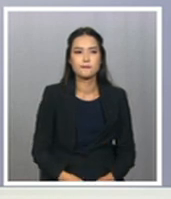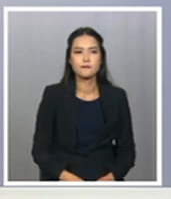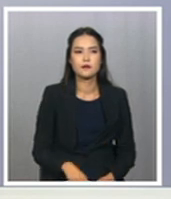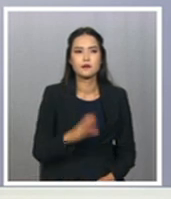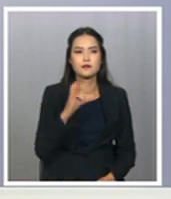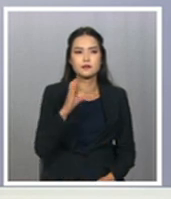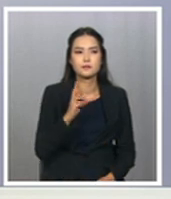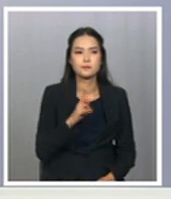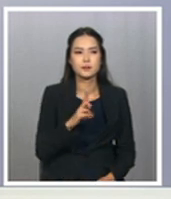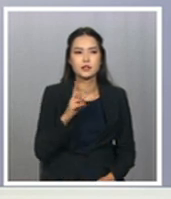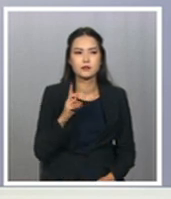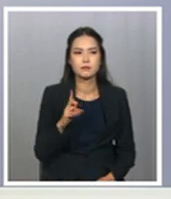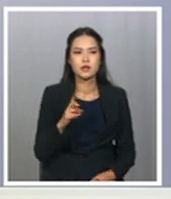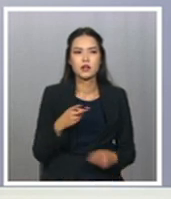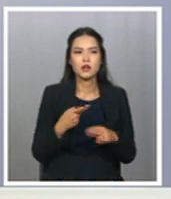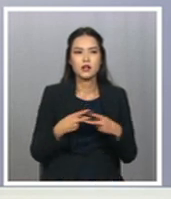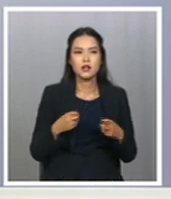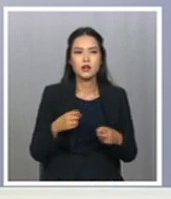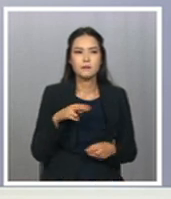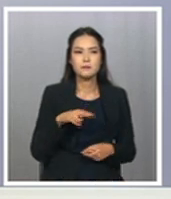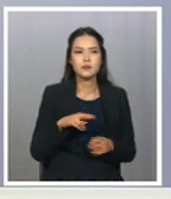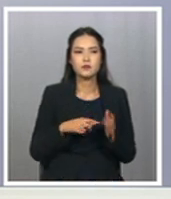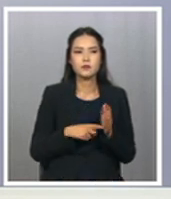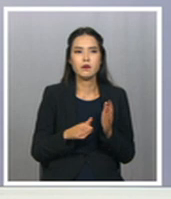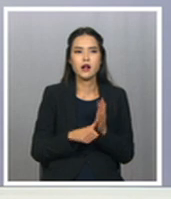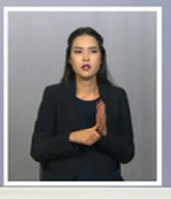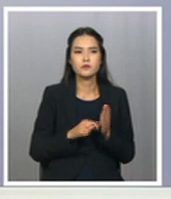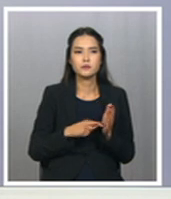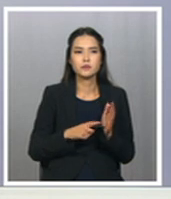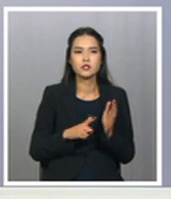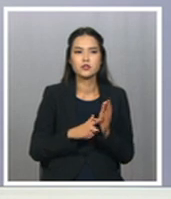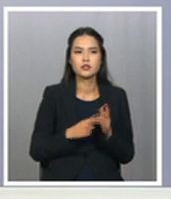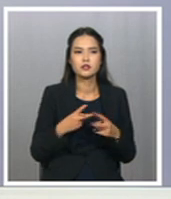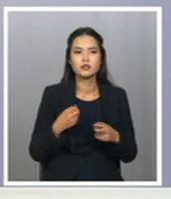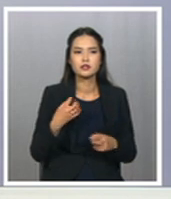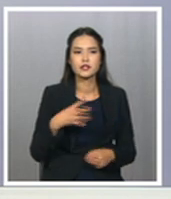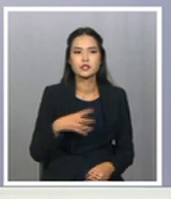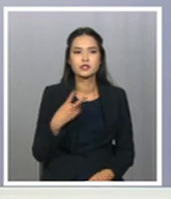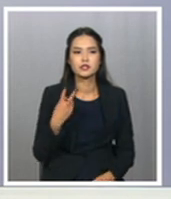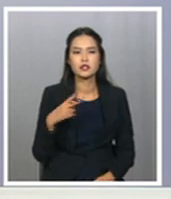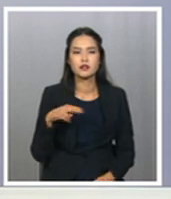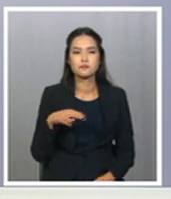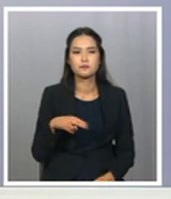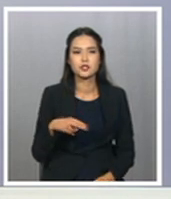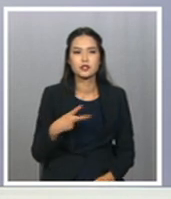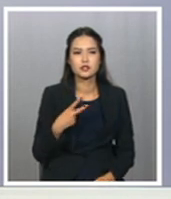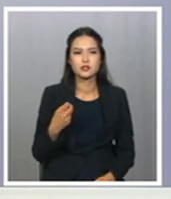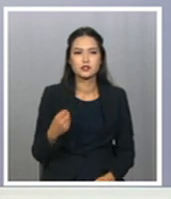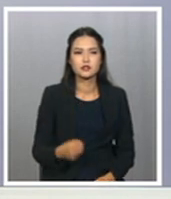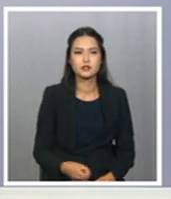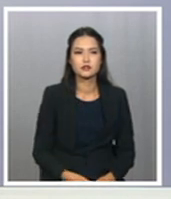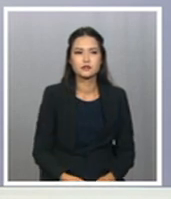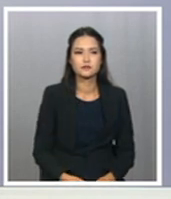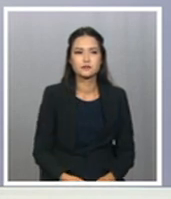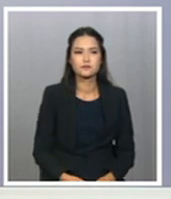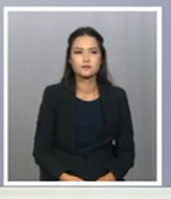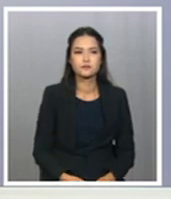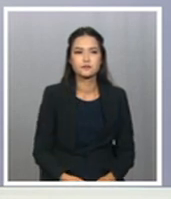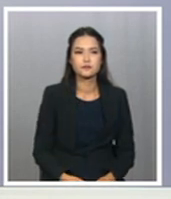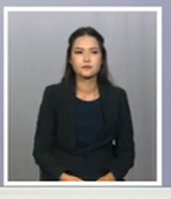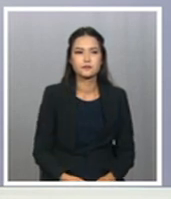R ол 6-ға тең, ал L 7-ге тең. Демек, конустың бүйір бетінің ауданы 42 пи.